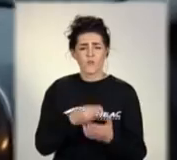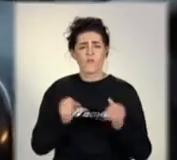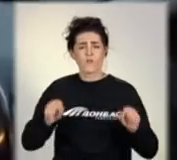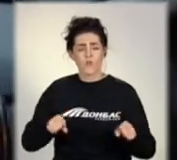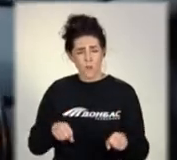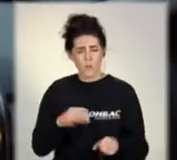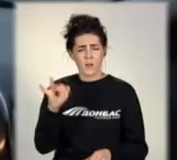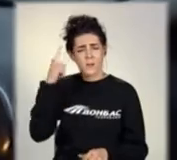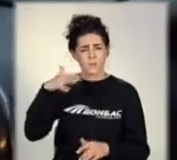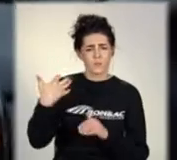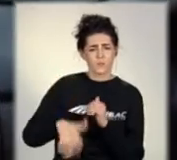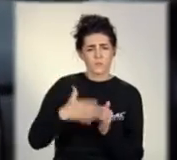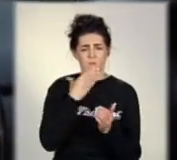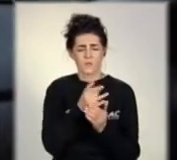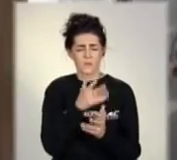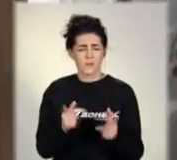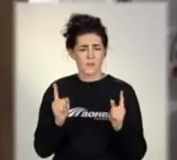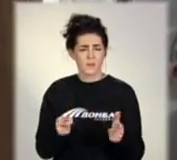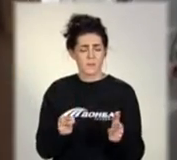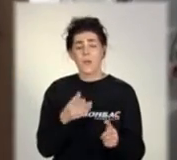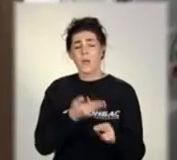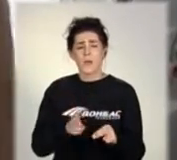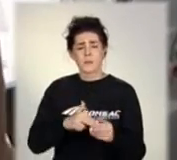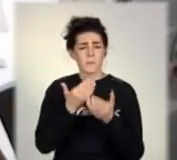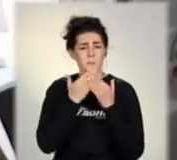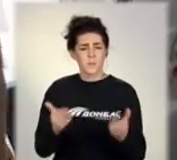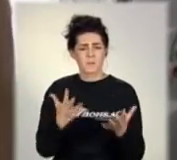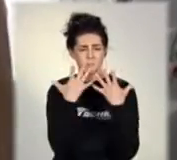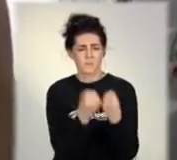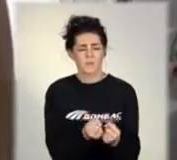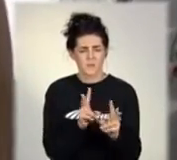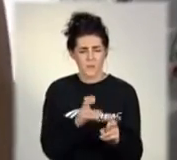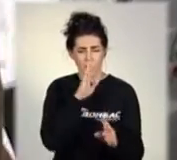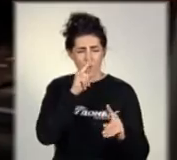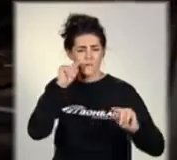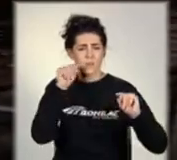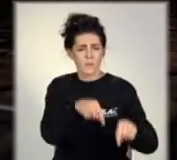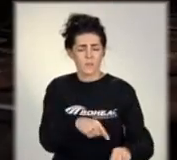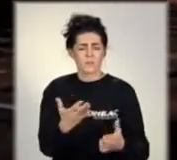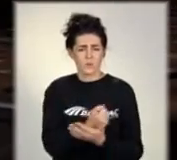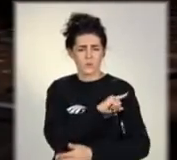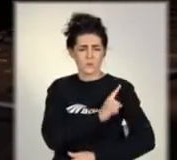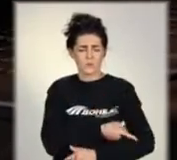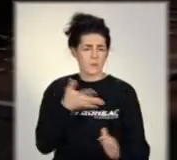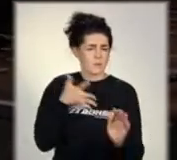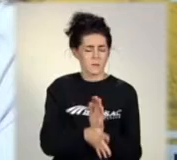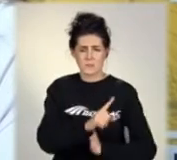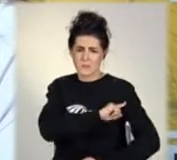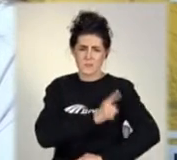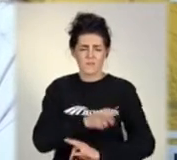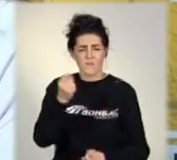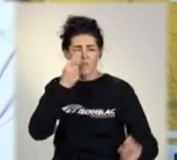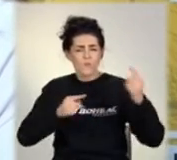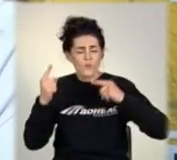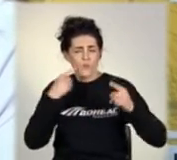можливості і нехтують лімітами. Бесконечная вовлеченность, она только изматывает человека. Это такая иллюзия,